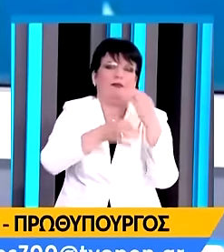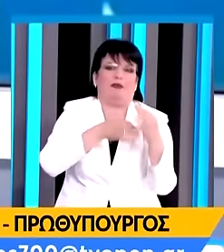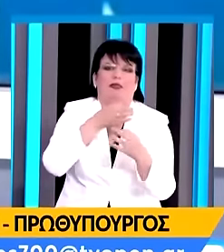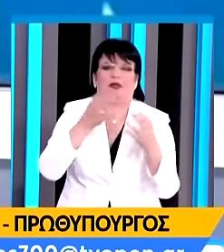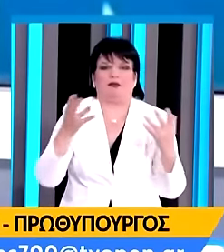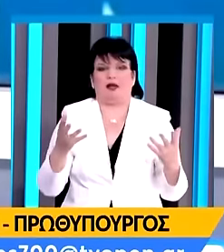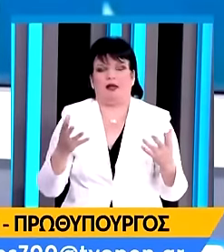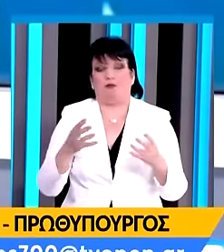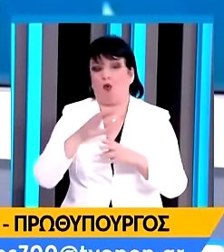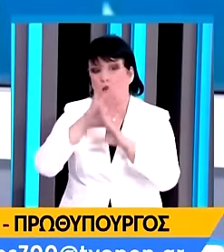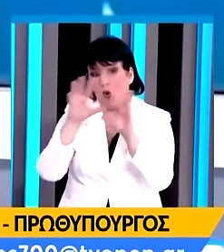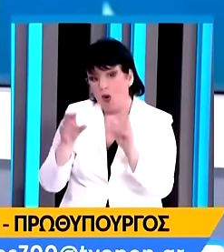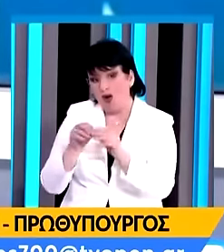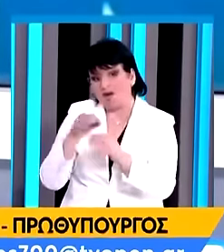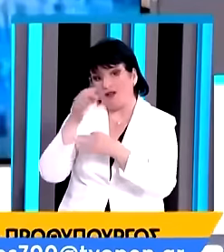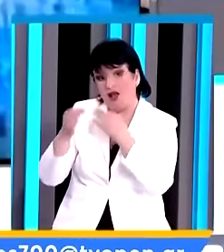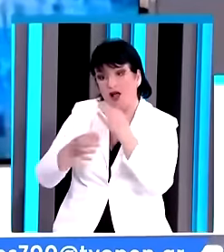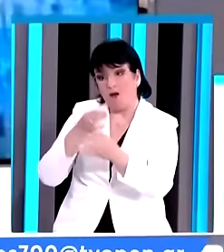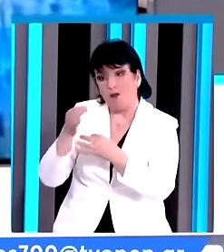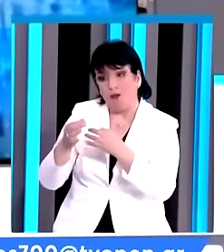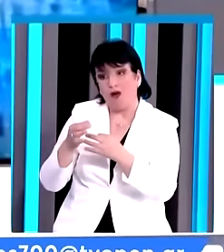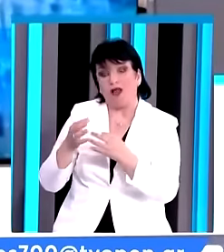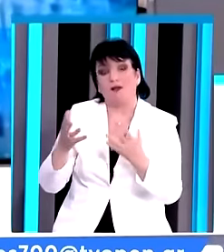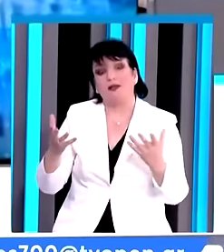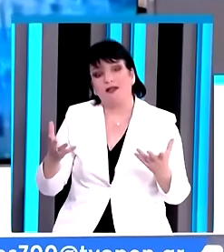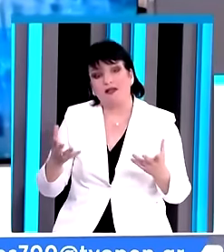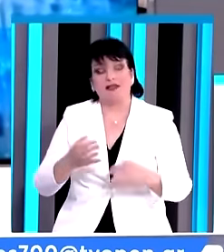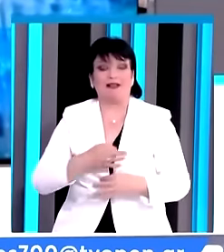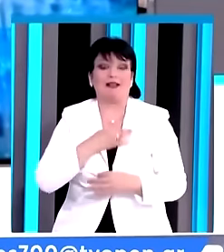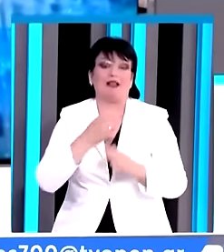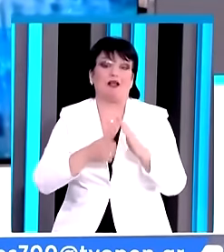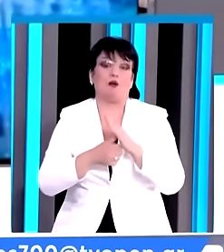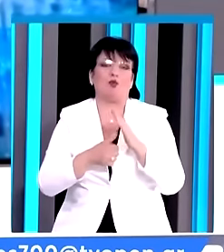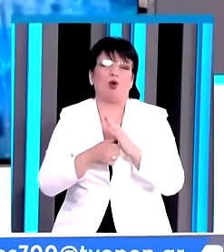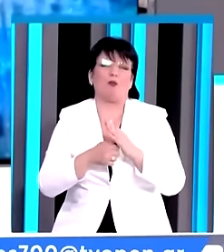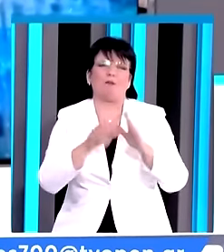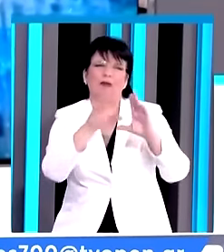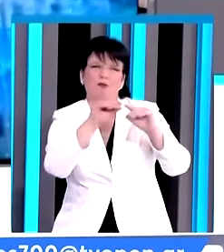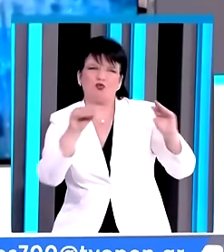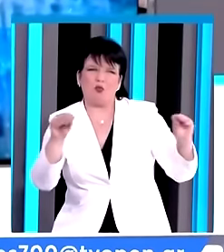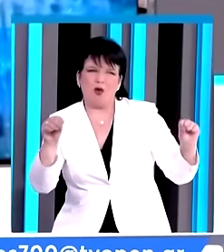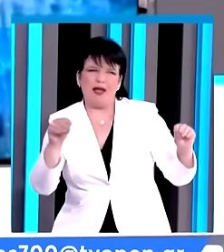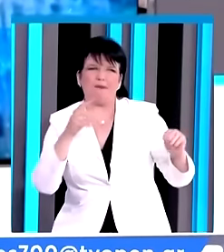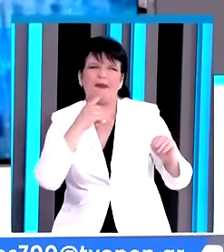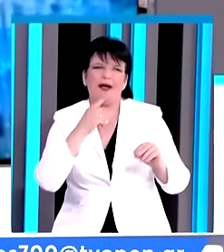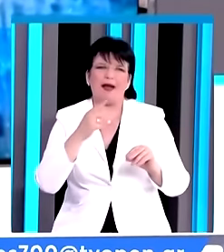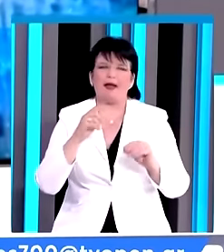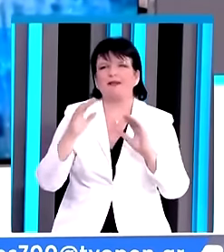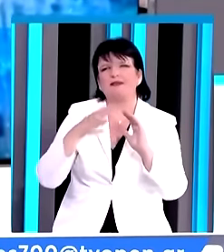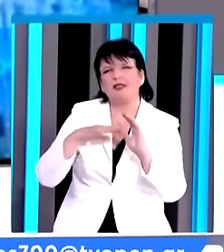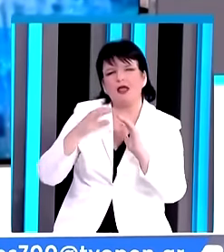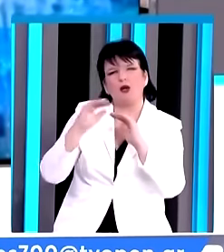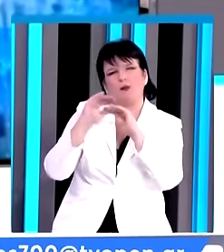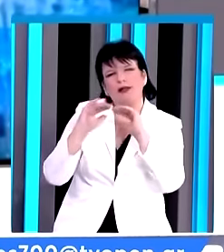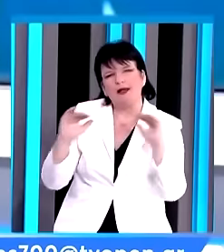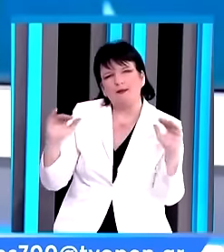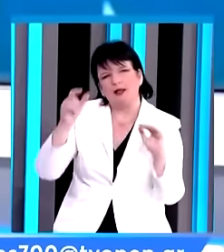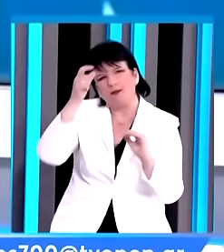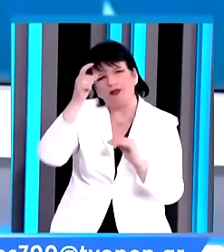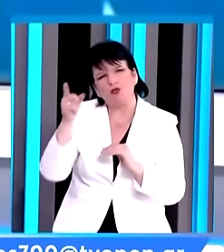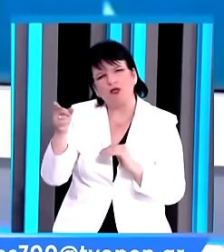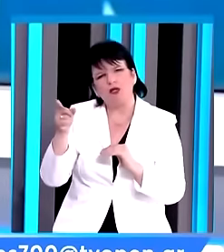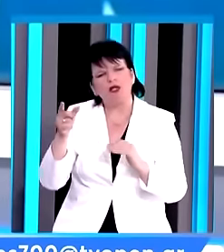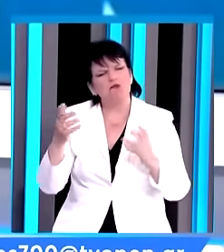δεν τα λέμε φανερά. Αυτά τα οποία λέμε τα εννοούμε και αυτά τα οποία εννοούμε τα κάνουμε. Όμως, κύριε Πρόεδρε, μήπως αφήνουν να λένε πράγματα και εμείς απλά θέλουμε τα ήρεμα νερά. Μα τι,